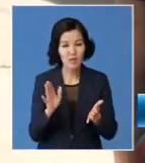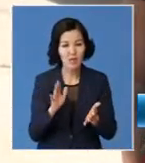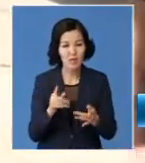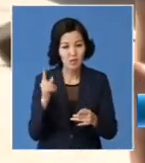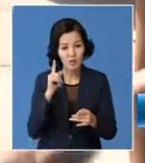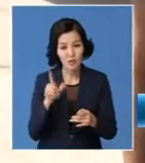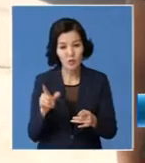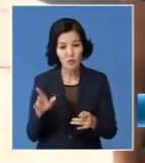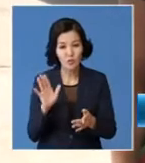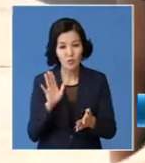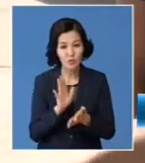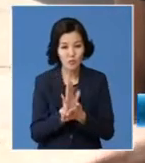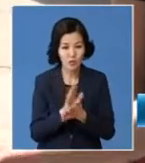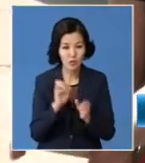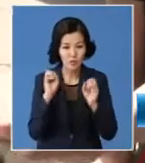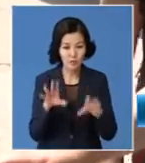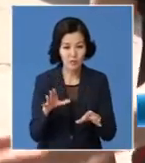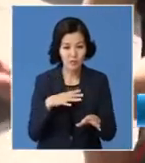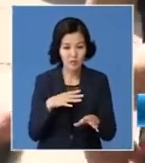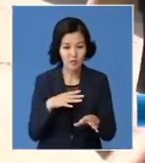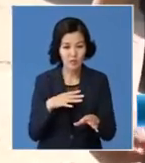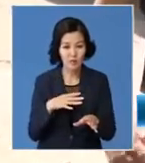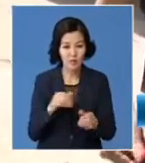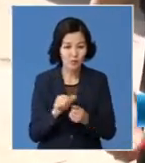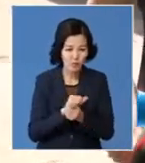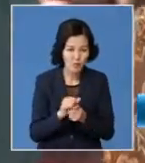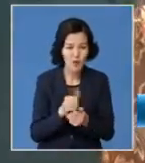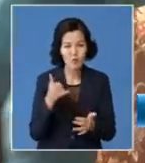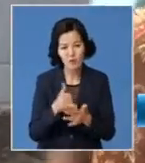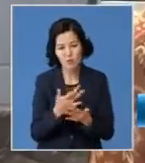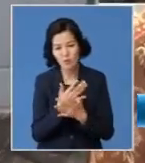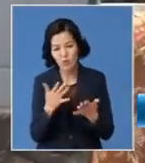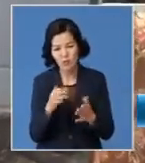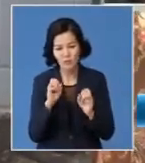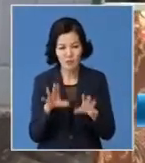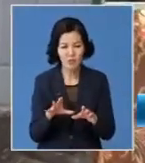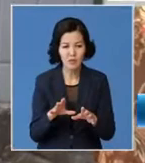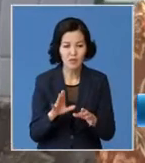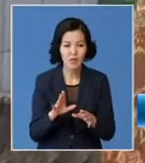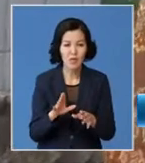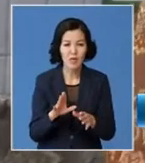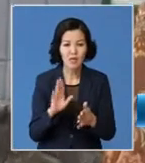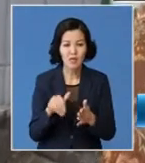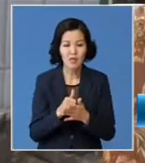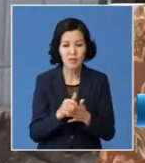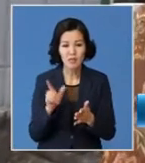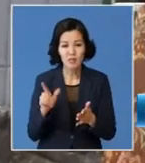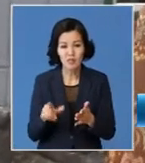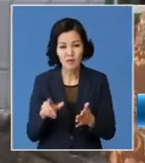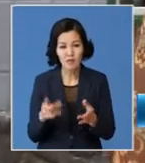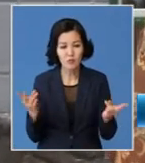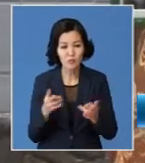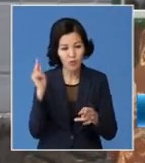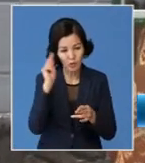есть мусорка, они бросают туда то, что не надо, то, что надо, без разницы. Самое главное человеку научиться, где бросить свой